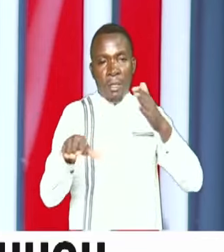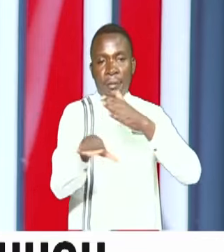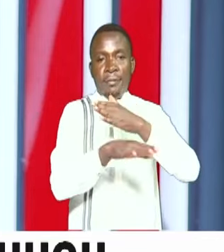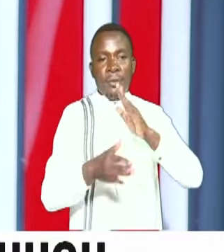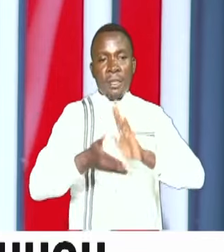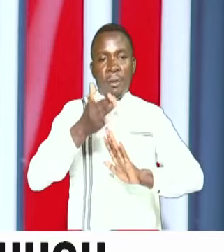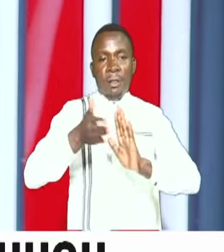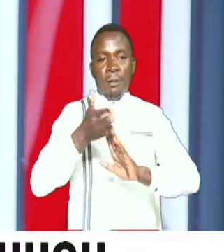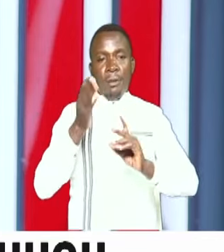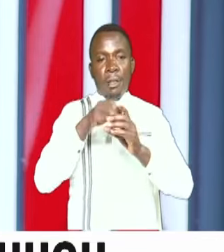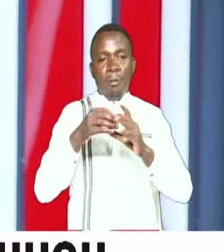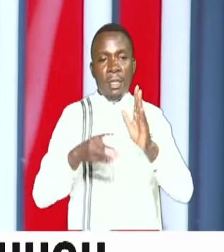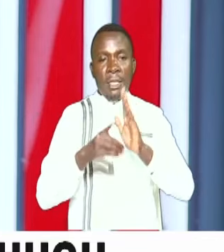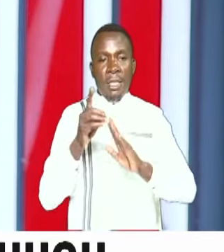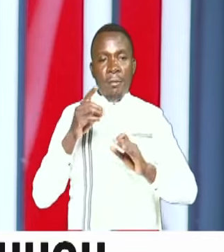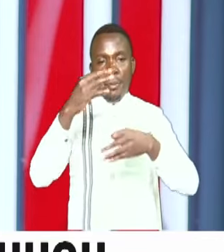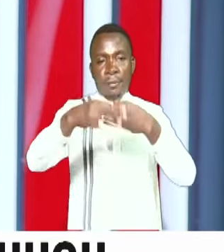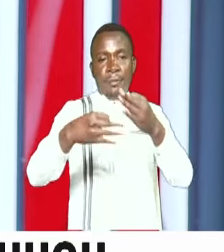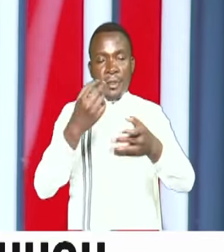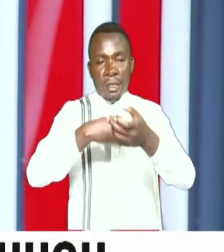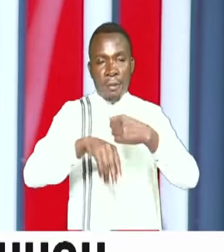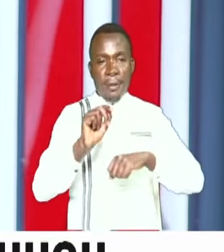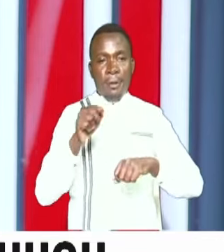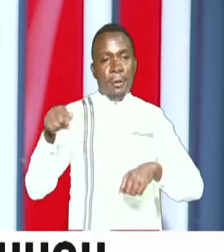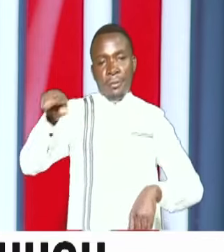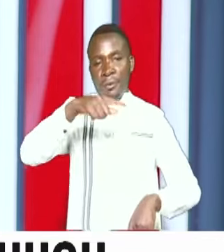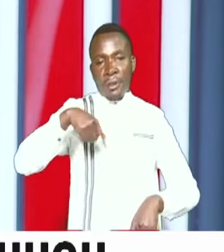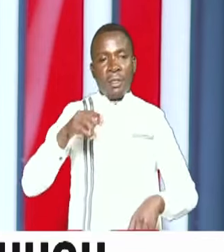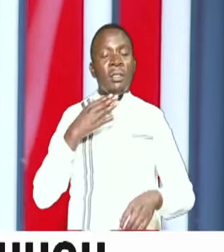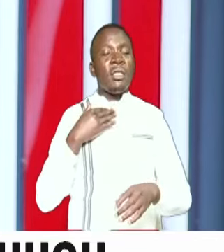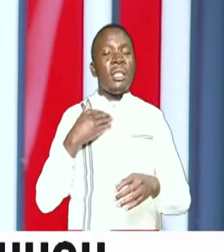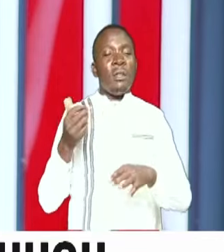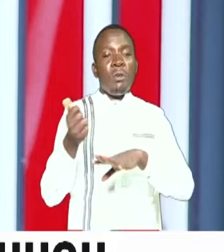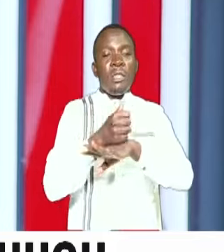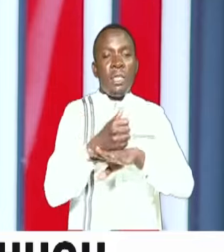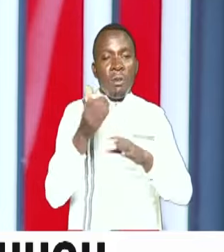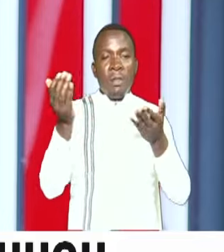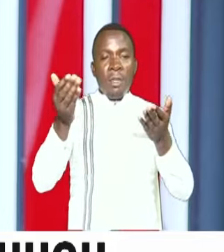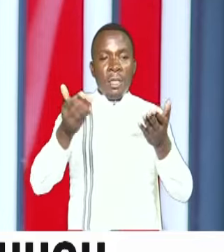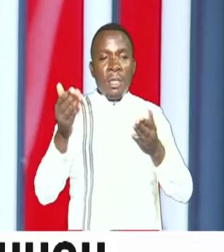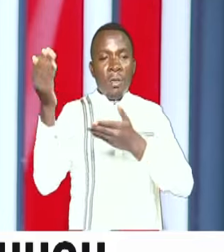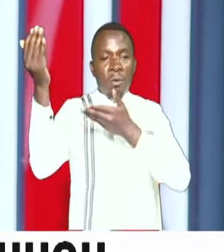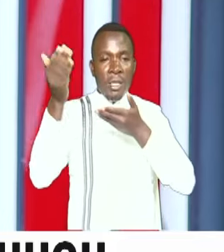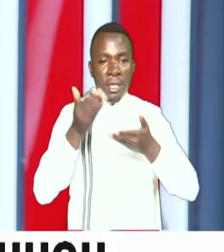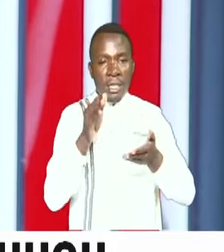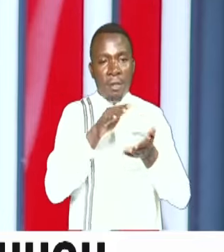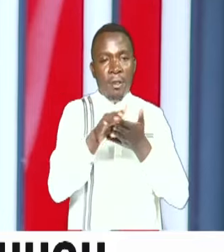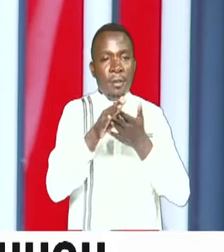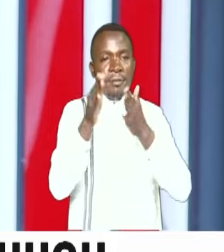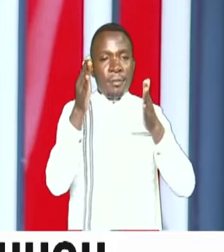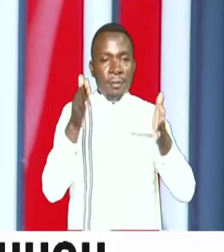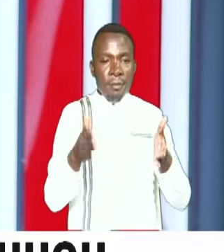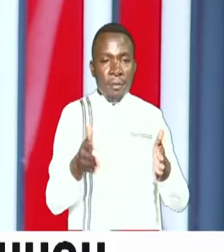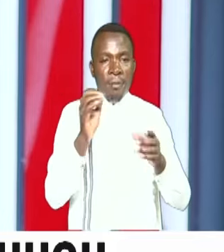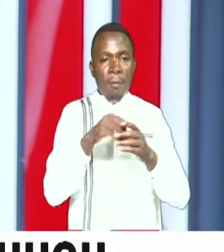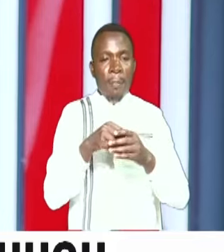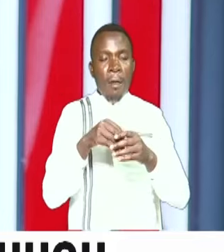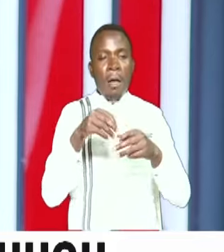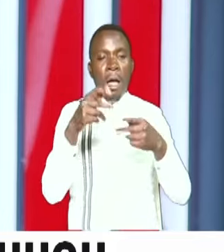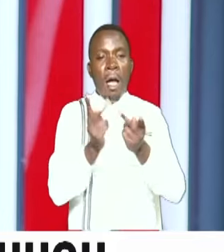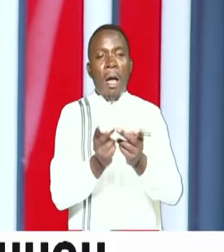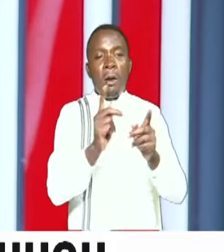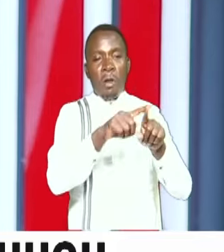iterambere ry'inganda rero ibikorwa remezo dushaka gushyira mu byanya by'inganda tukakira abashoramari muri ziriyangere